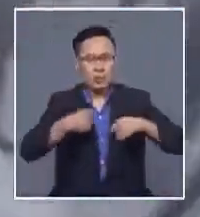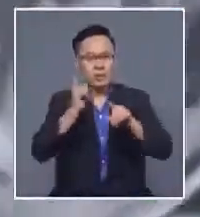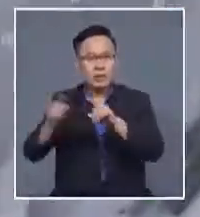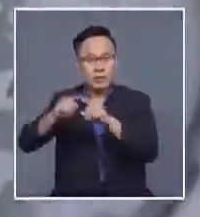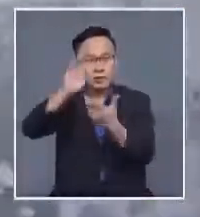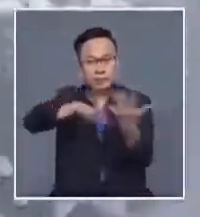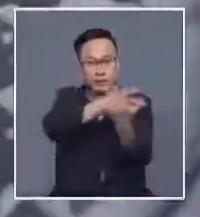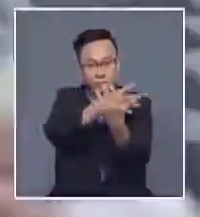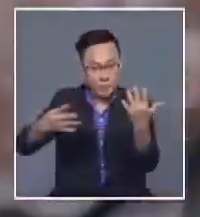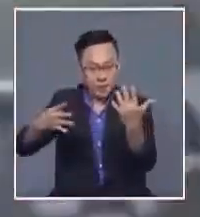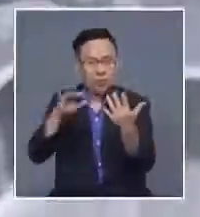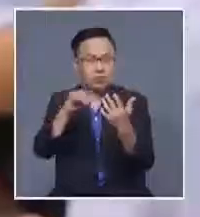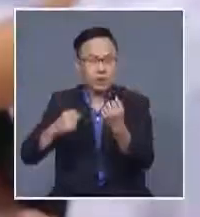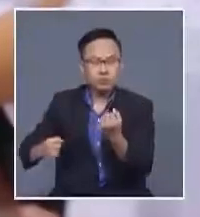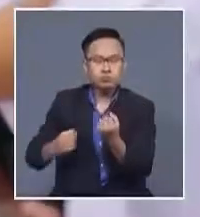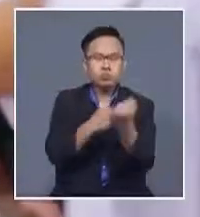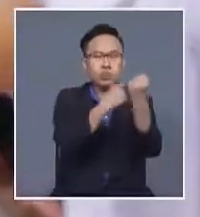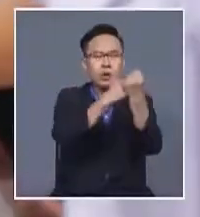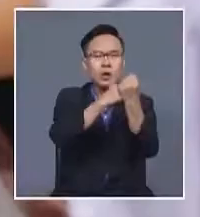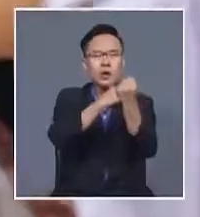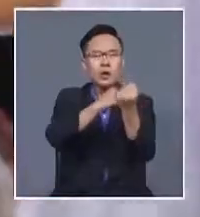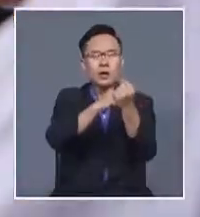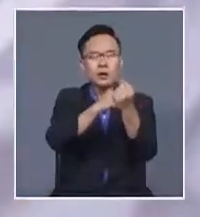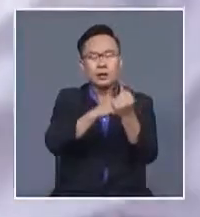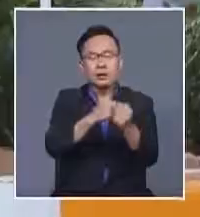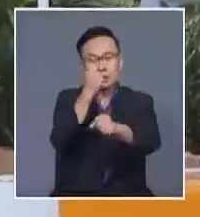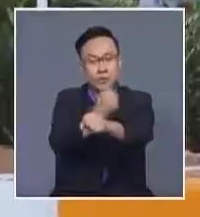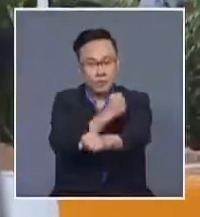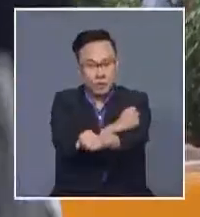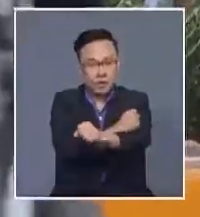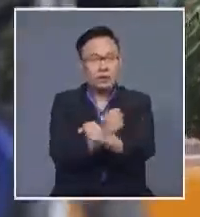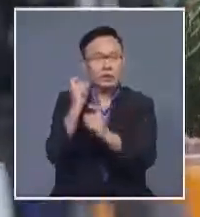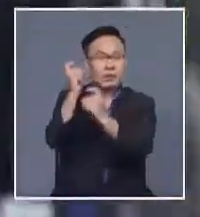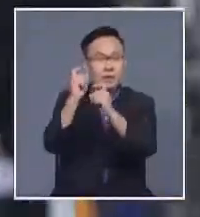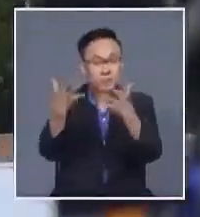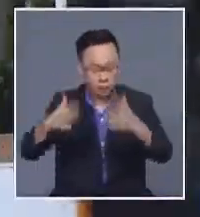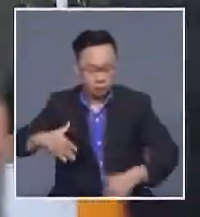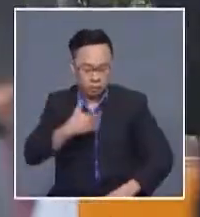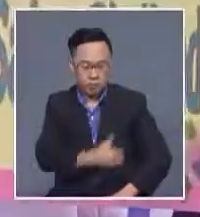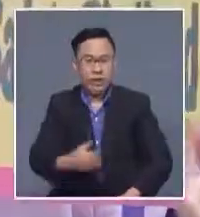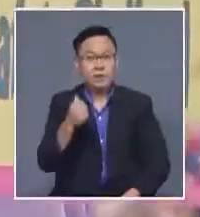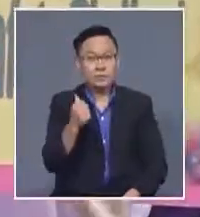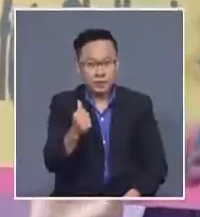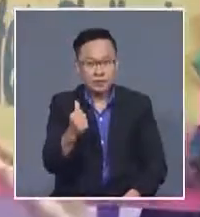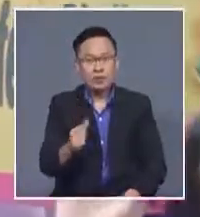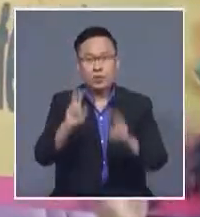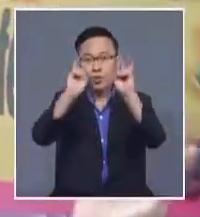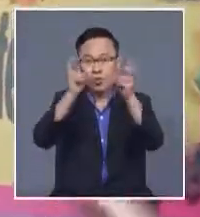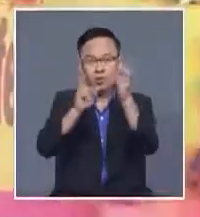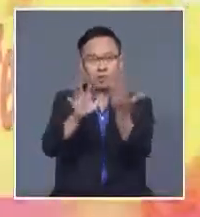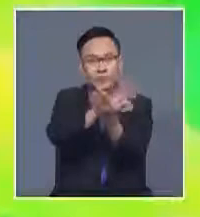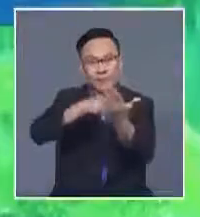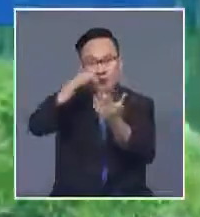ทธศาสตร์การขับเคลื่อนระเบียบวาระแห่งชาติแรงงานปลอดภัยและสุขภาพอนามัยดีหรือ Safety Thailand